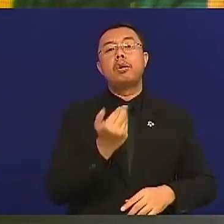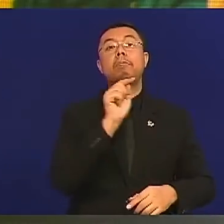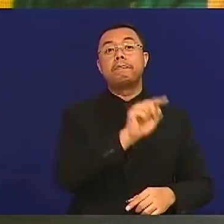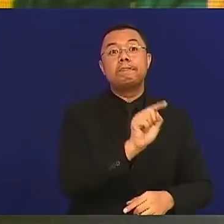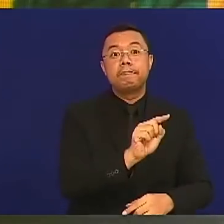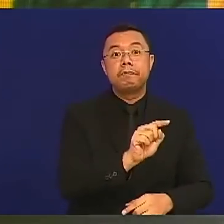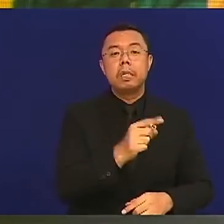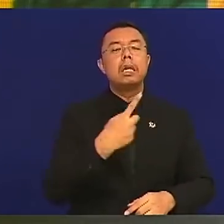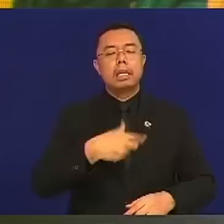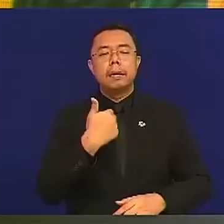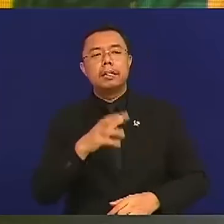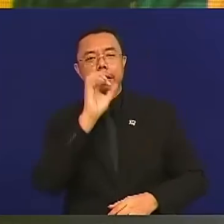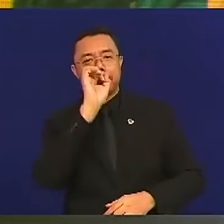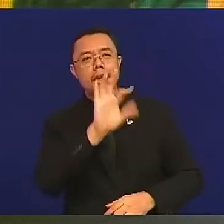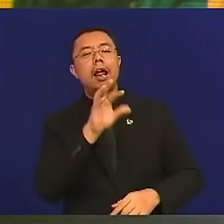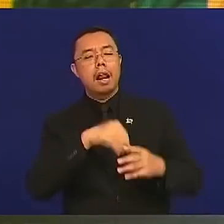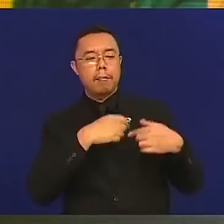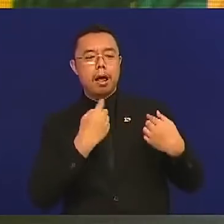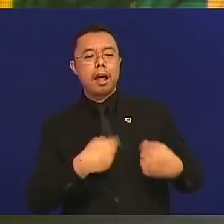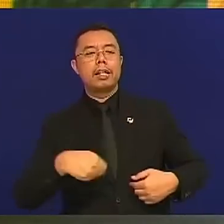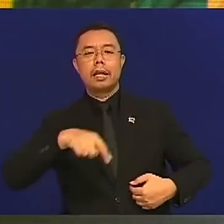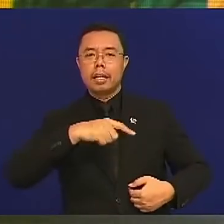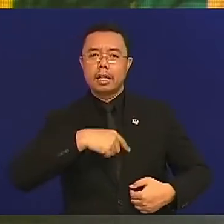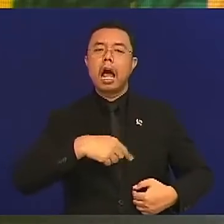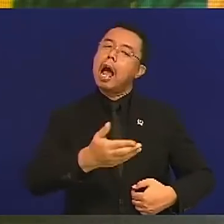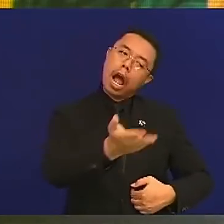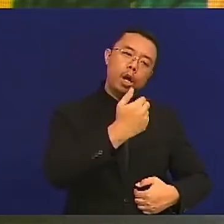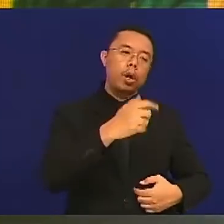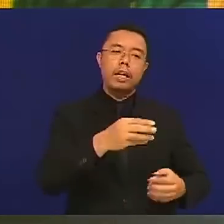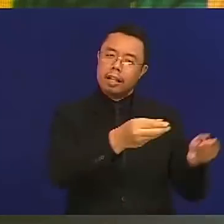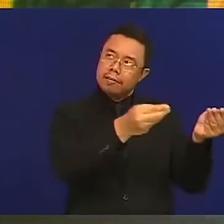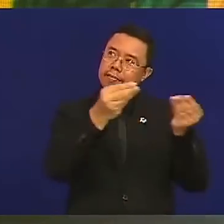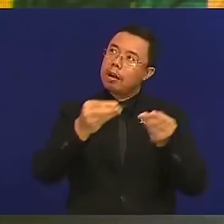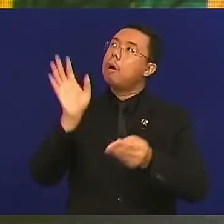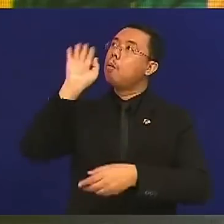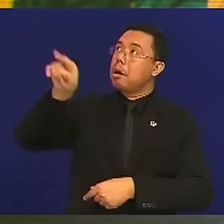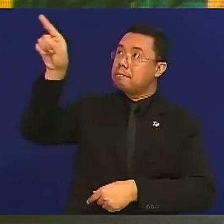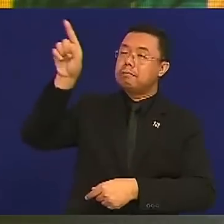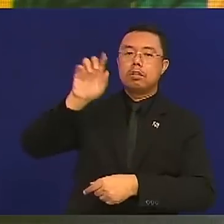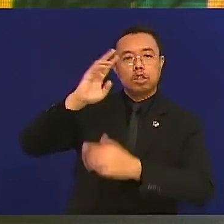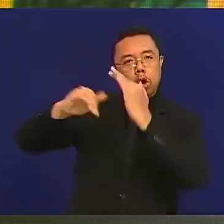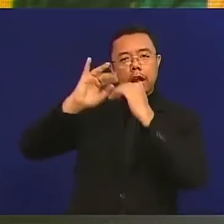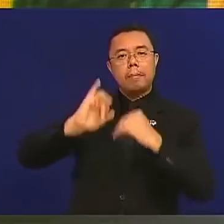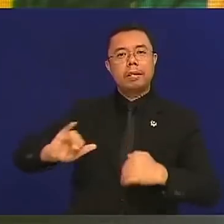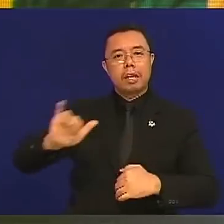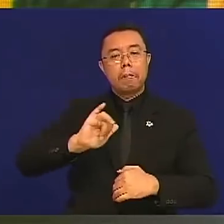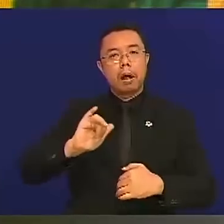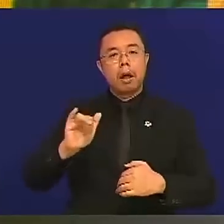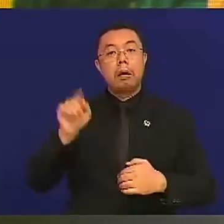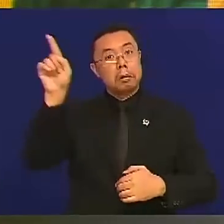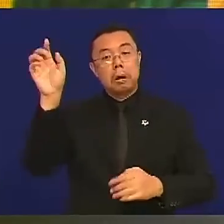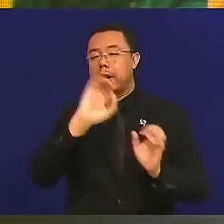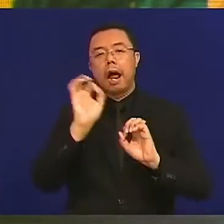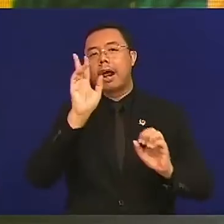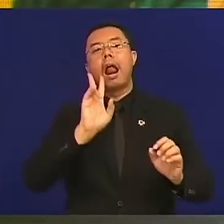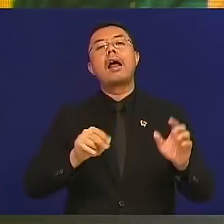ini, kita bisa mengatakan dalam hati kita, ayo kita pulang bersama ke surga. Di mana tidak ada